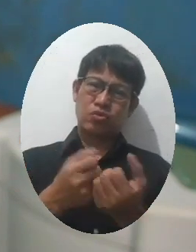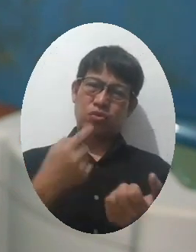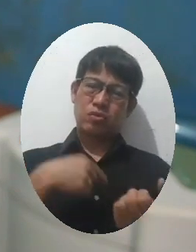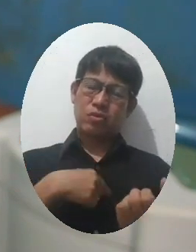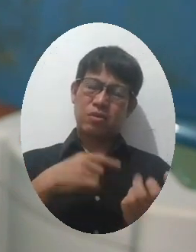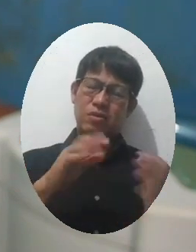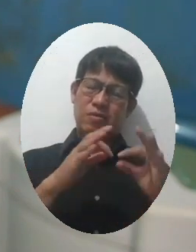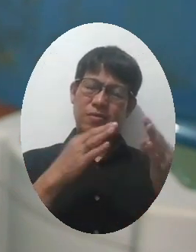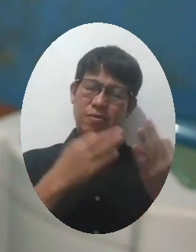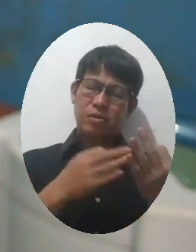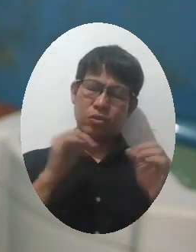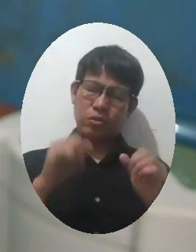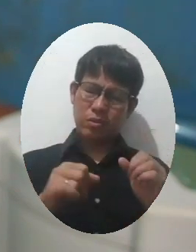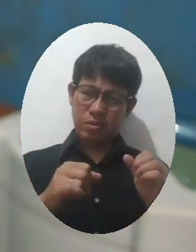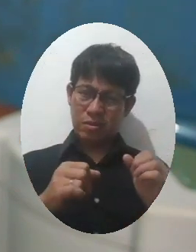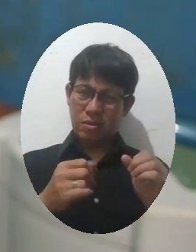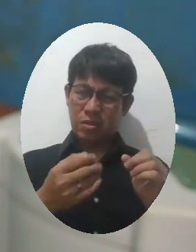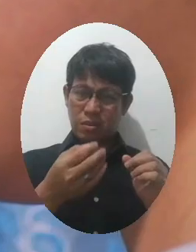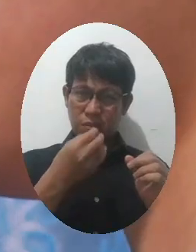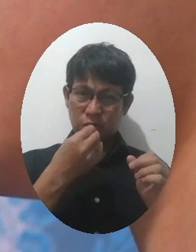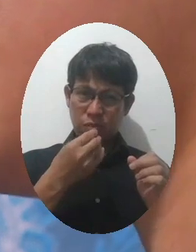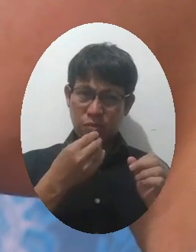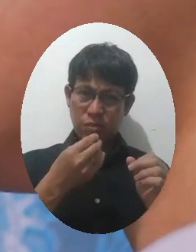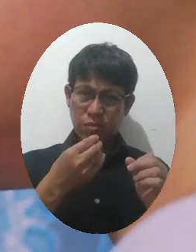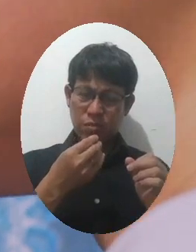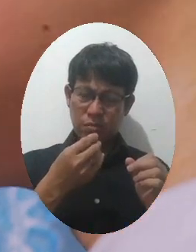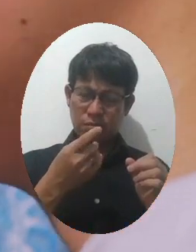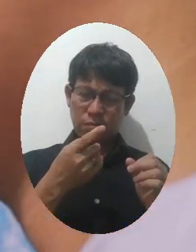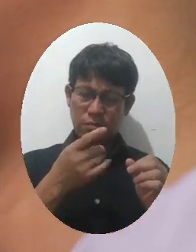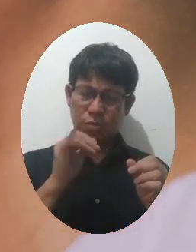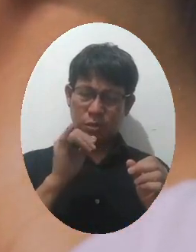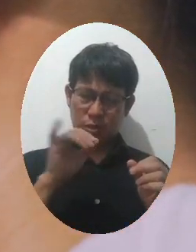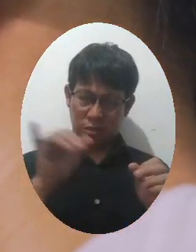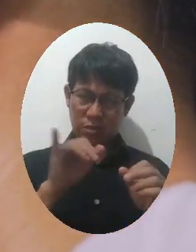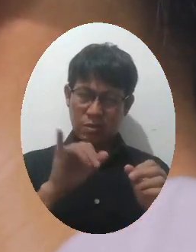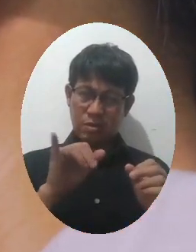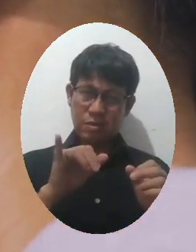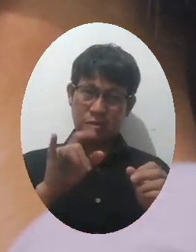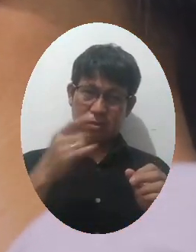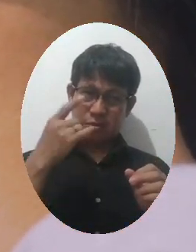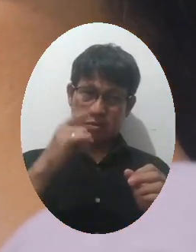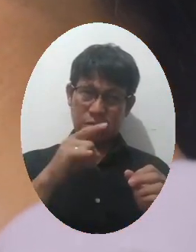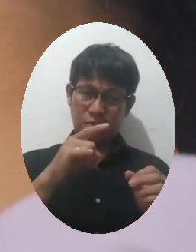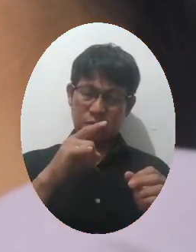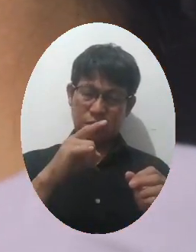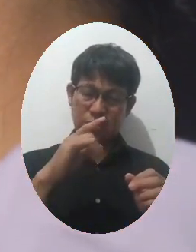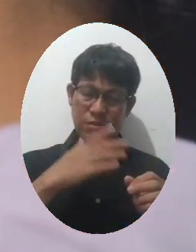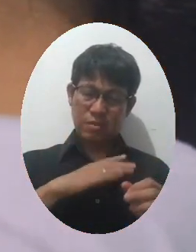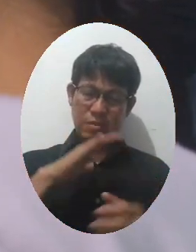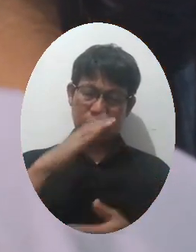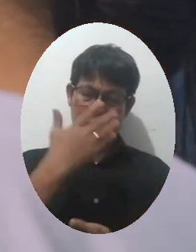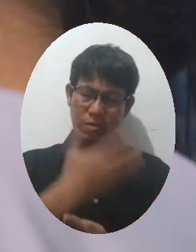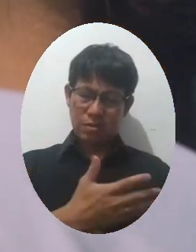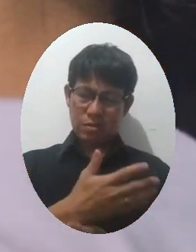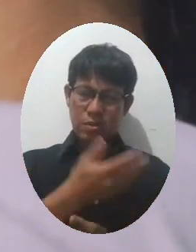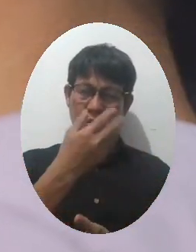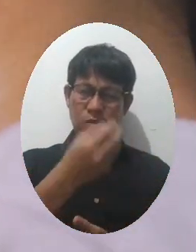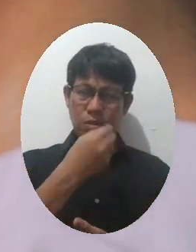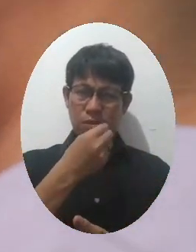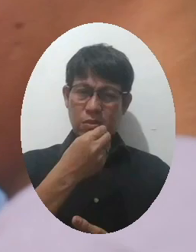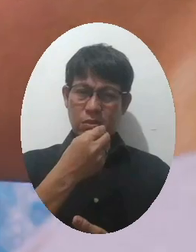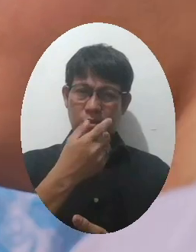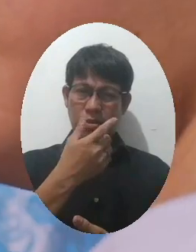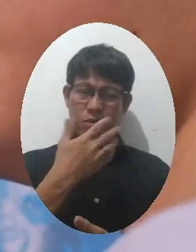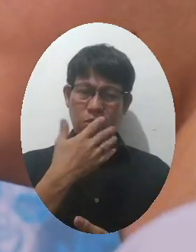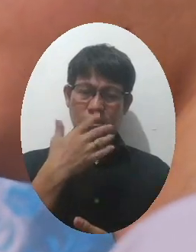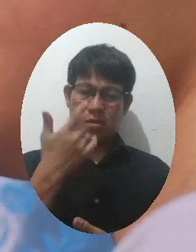pang-araw-araw din namin. Mabigay din, makaprovide din po ako ng para sa bata. Pamain ako dito na